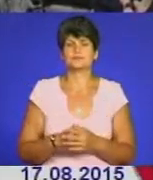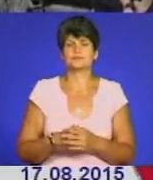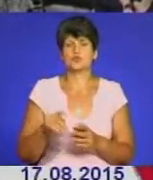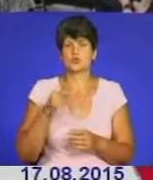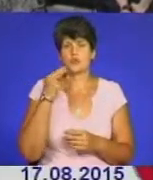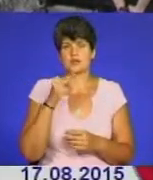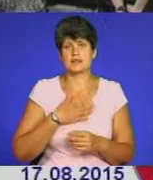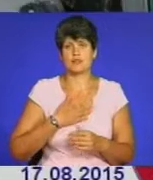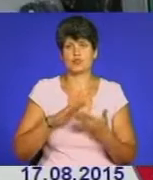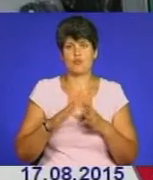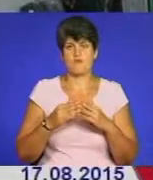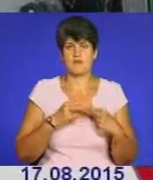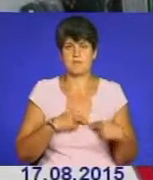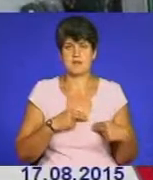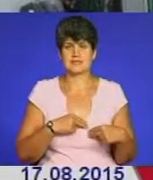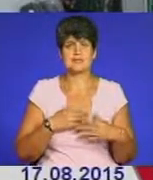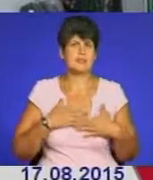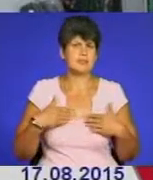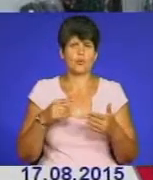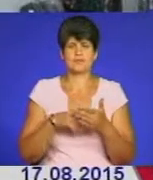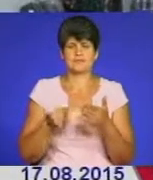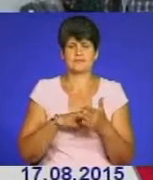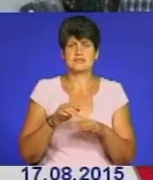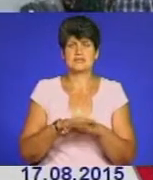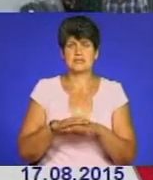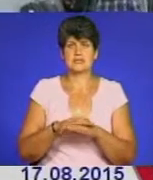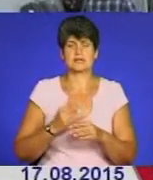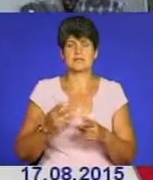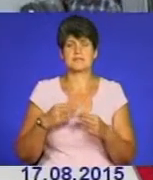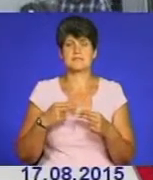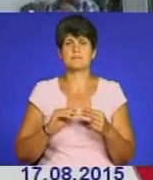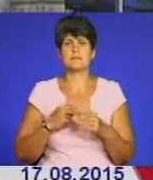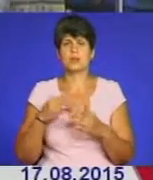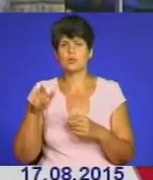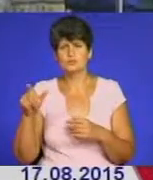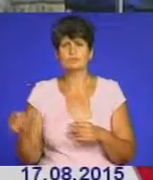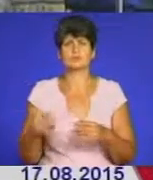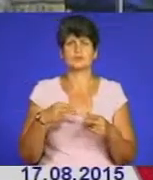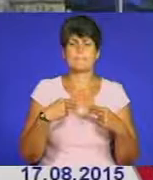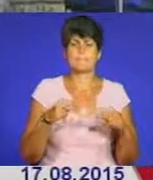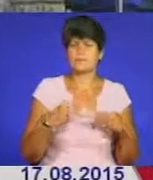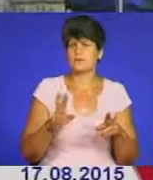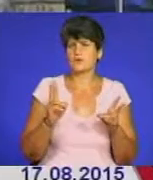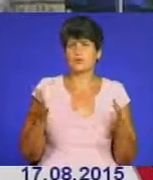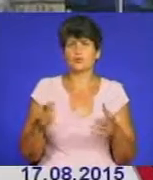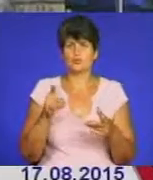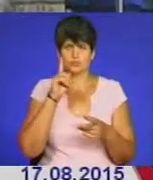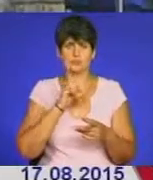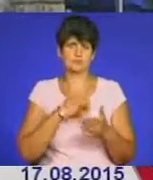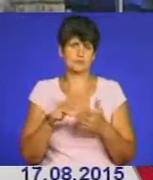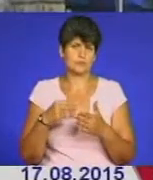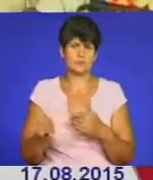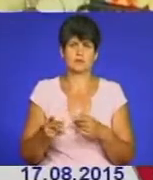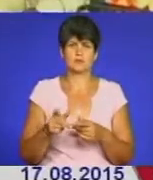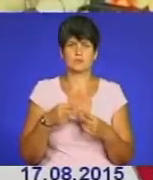наші умови праці. Не хочуть ліквідації ринку ні підприємці, ні продавці, ні покупці. Кажуть, тут зручно і вести торги, і купувати